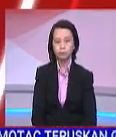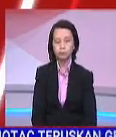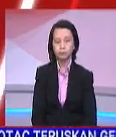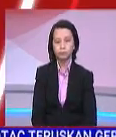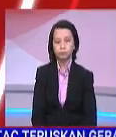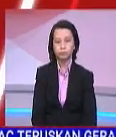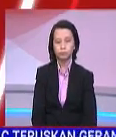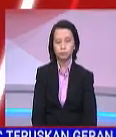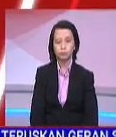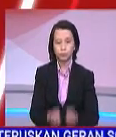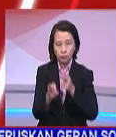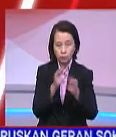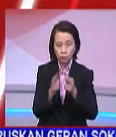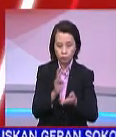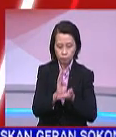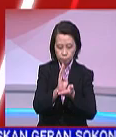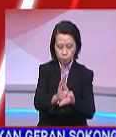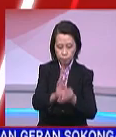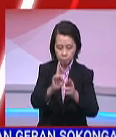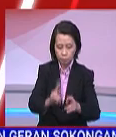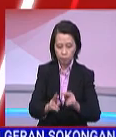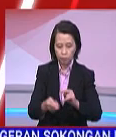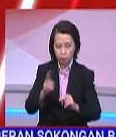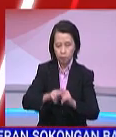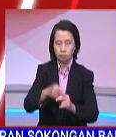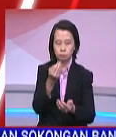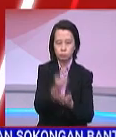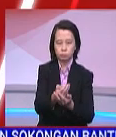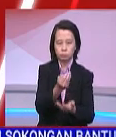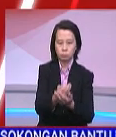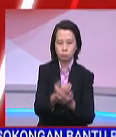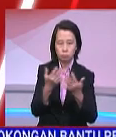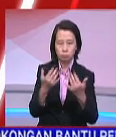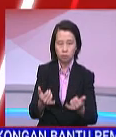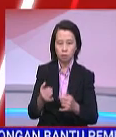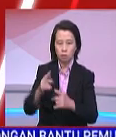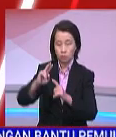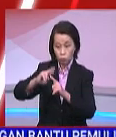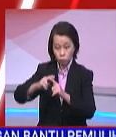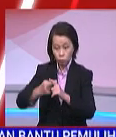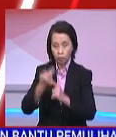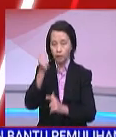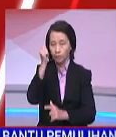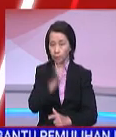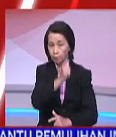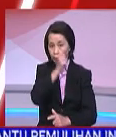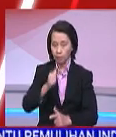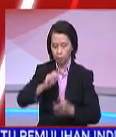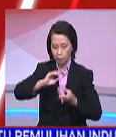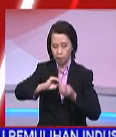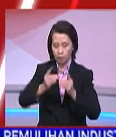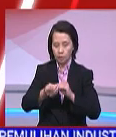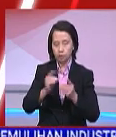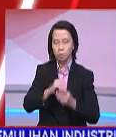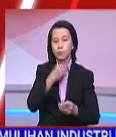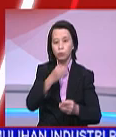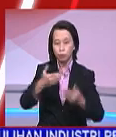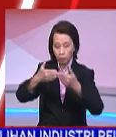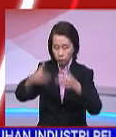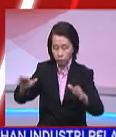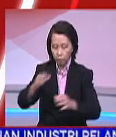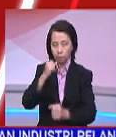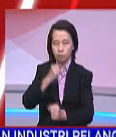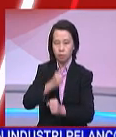dalam UC membantu rakyat Wah pendapatan ketika bulan Ramadhan digital perak membuka peluang pekerjaan